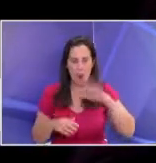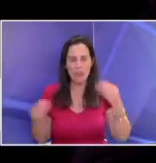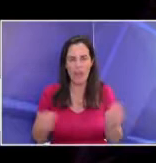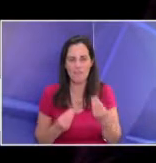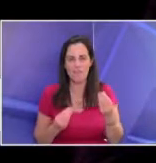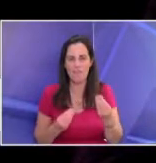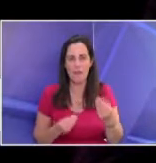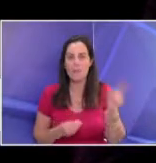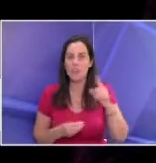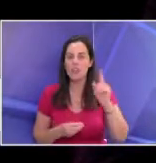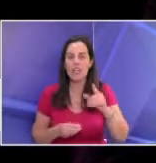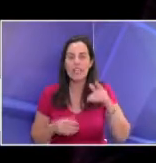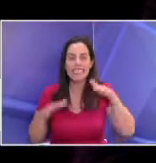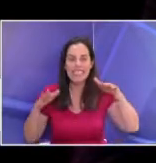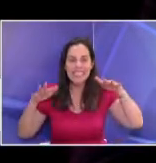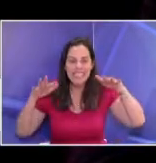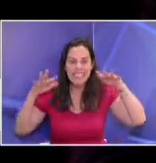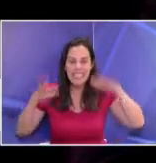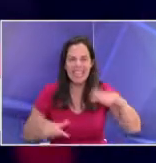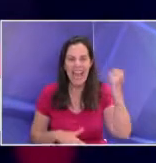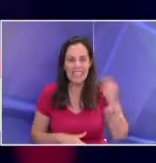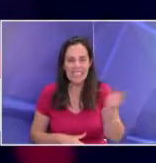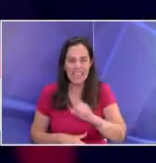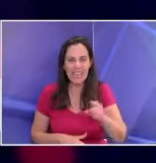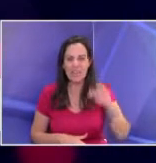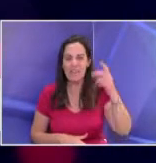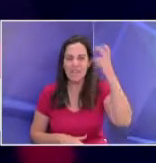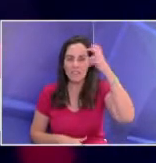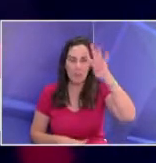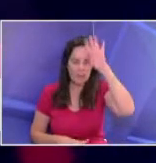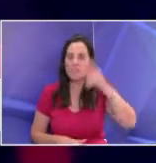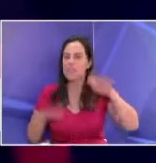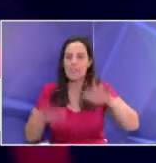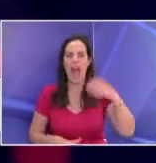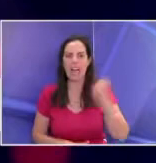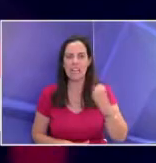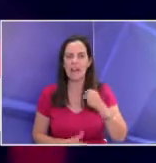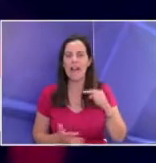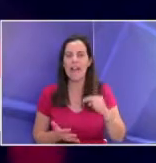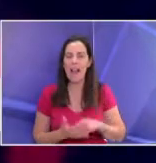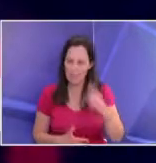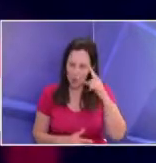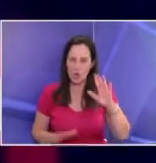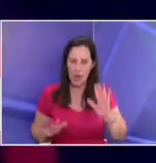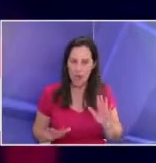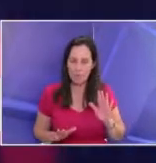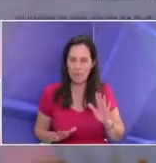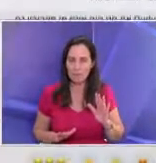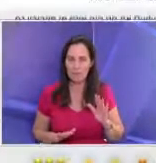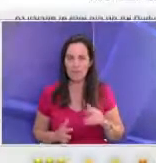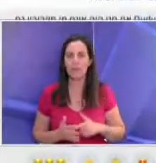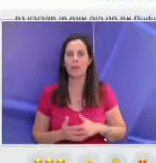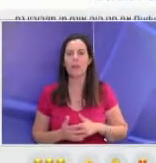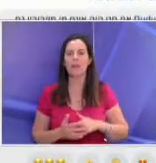השואבה, מי שלא ידע שנאת סונים ושיעים, נכון. וערבים ופרסים לא ידע שנאה מהי. ולכן, אתה יודע, they can't help